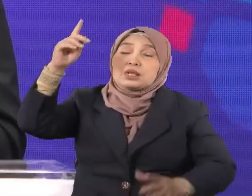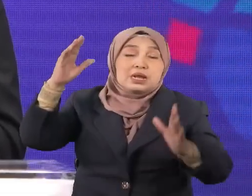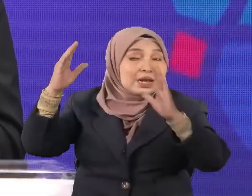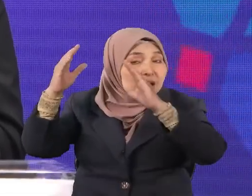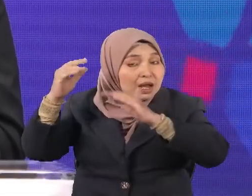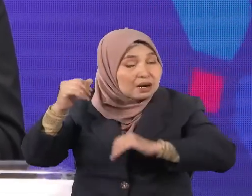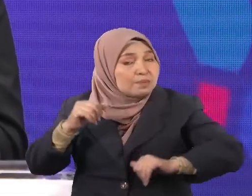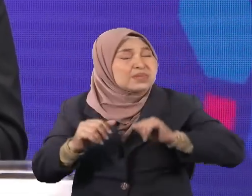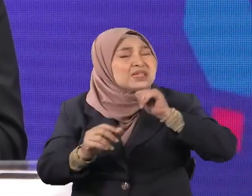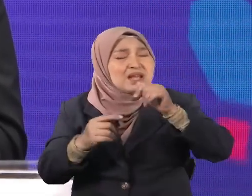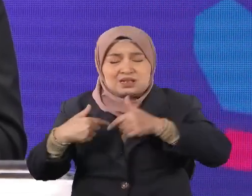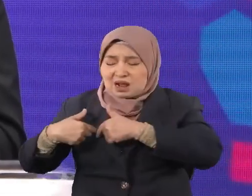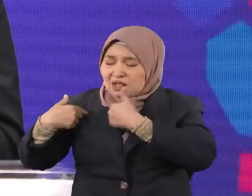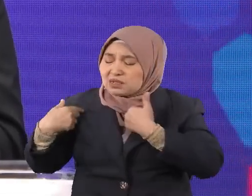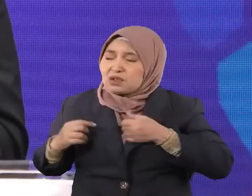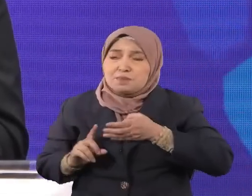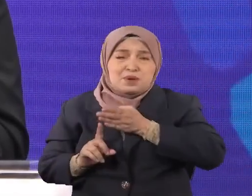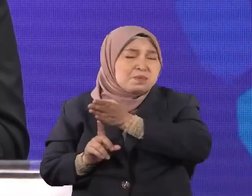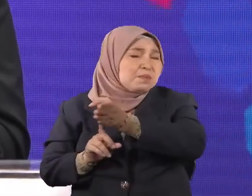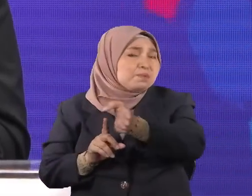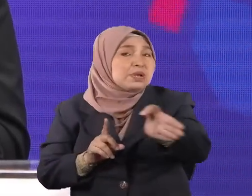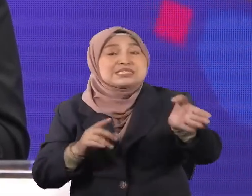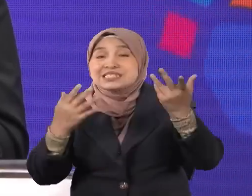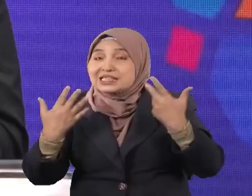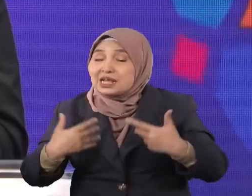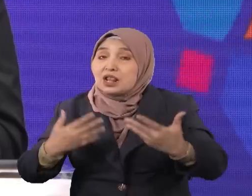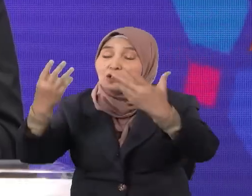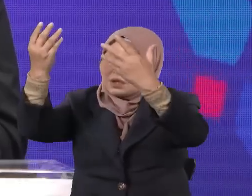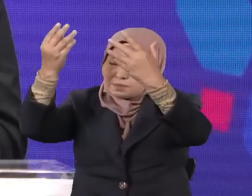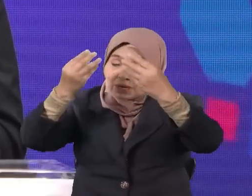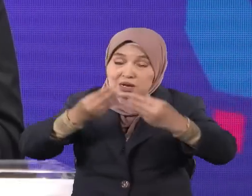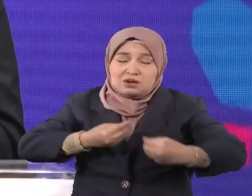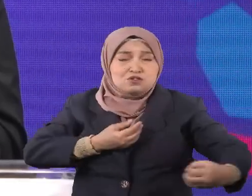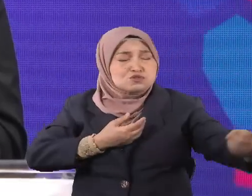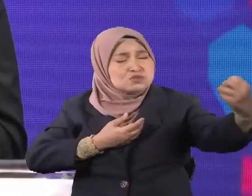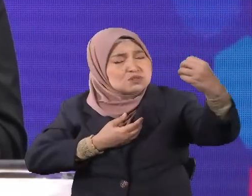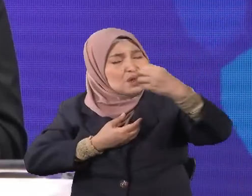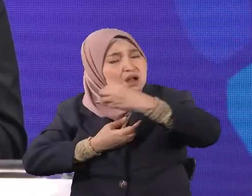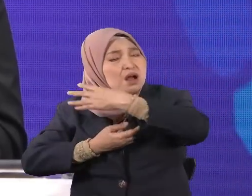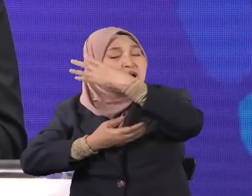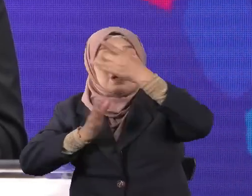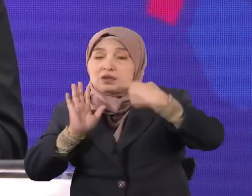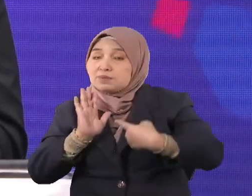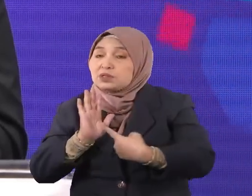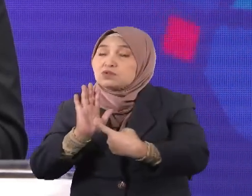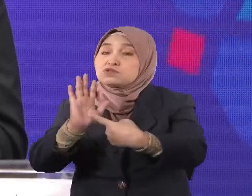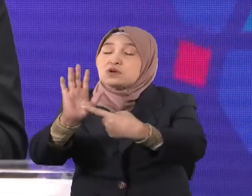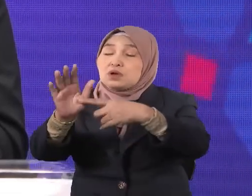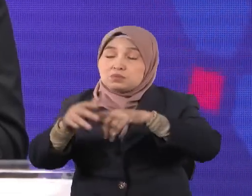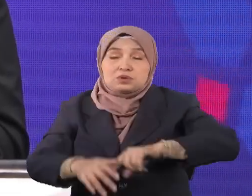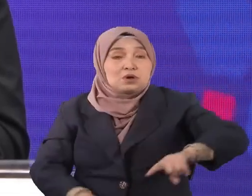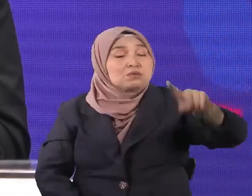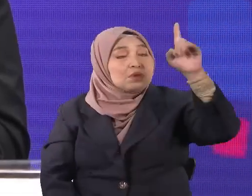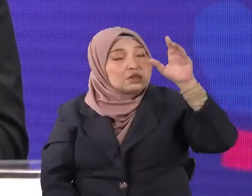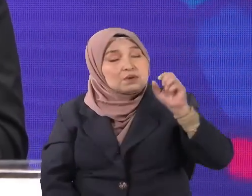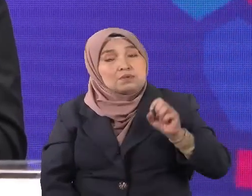tidak dipesongkan hati kami, ya Allah. Setelah mana dikurniakan nur cahaya petunjuk daripada-Mu, ya Arhamar